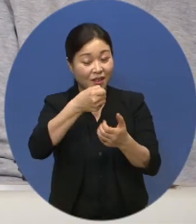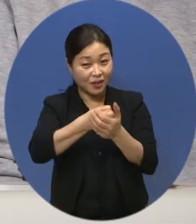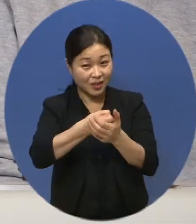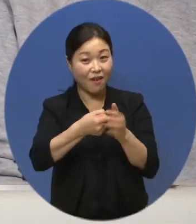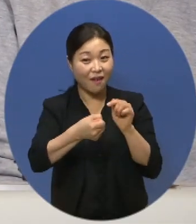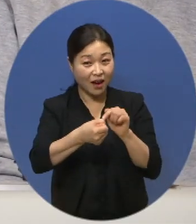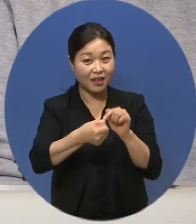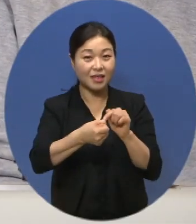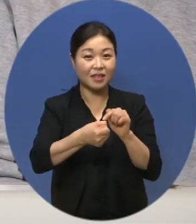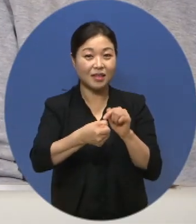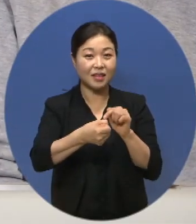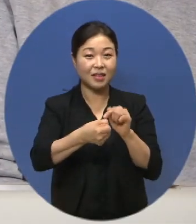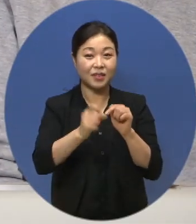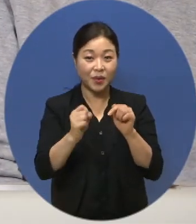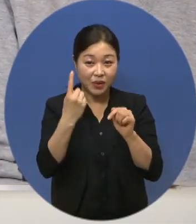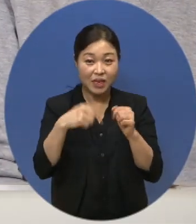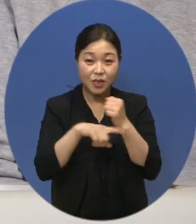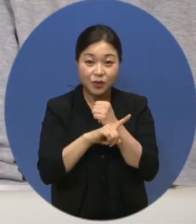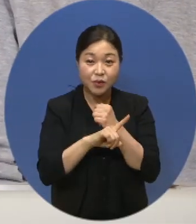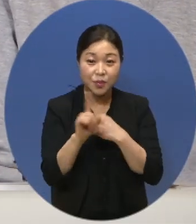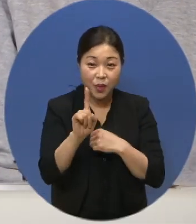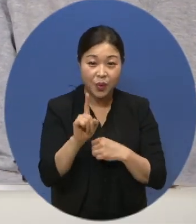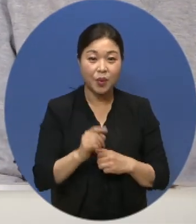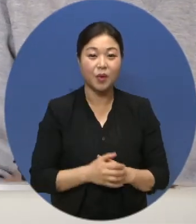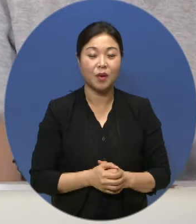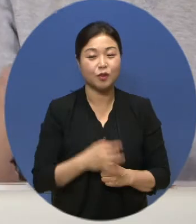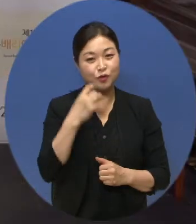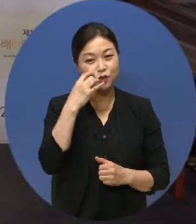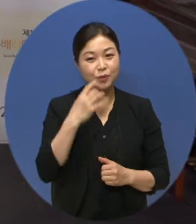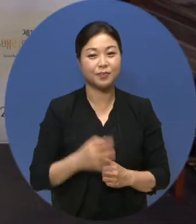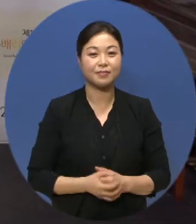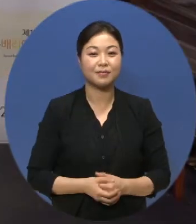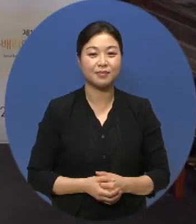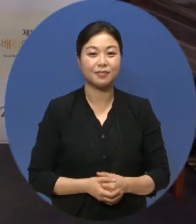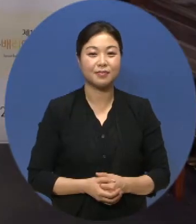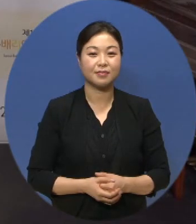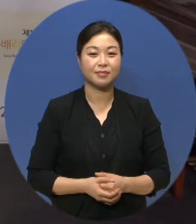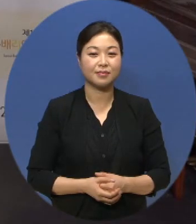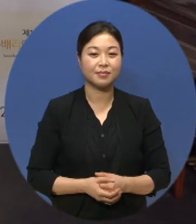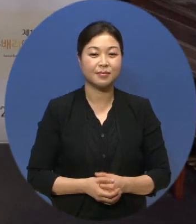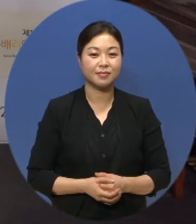어떤 그 계기가 있으셨는지 그게 좀 궁금했습니다.